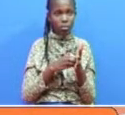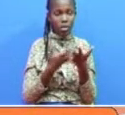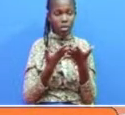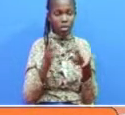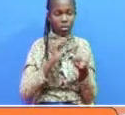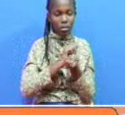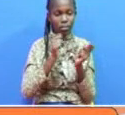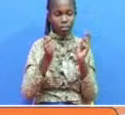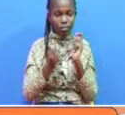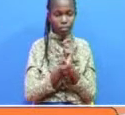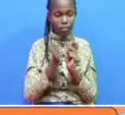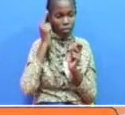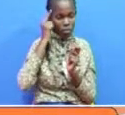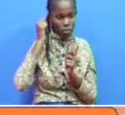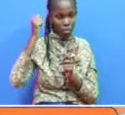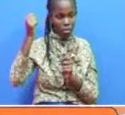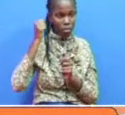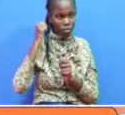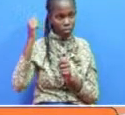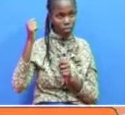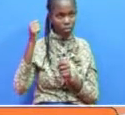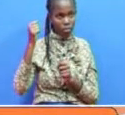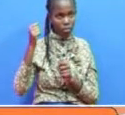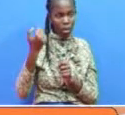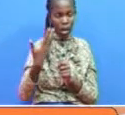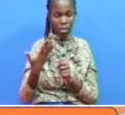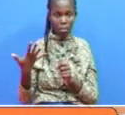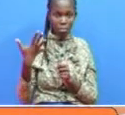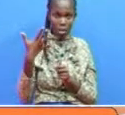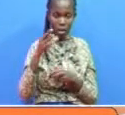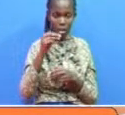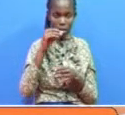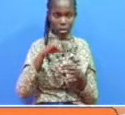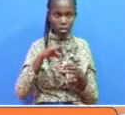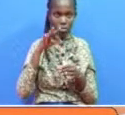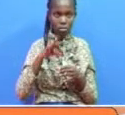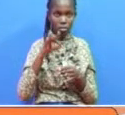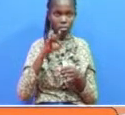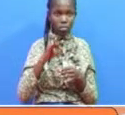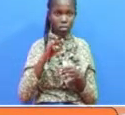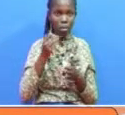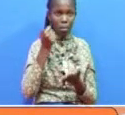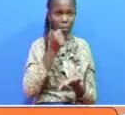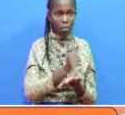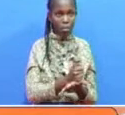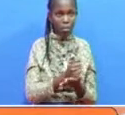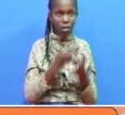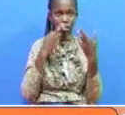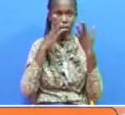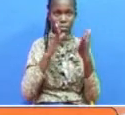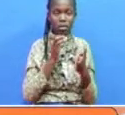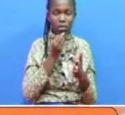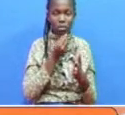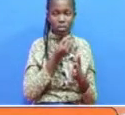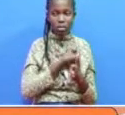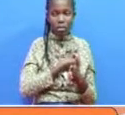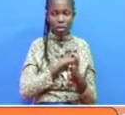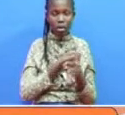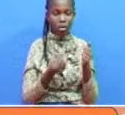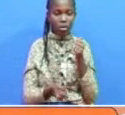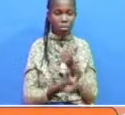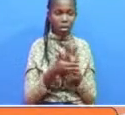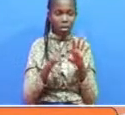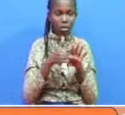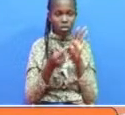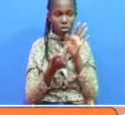makinyamo maki uteti onakwithiwa madhanguma usakwani mabikeyete na kutumbidwa. Benjamin Mwaka nukutuelesia na nindhini